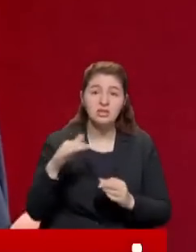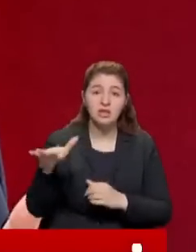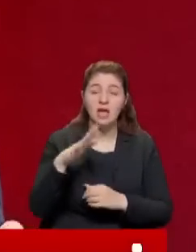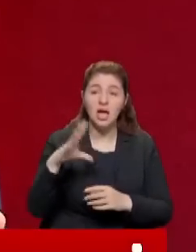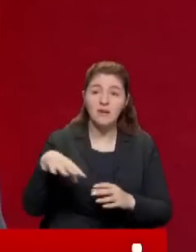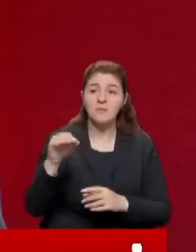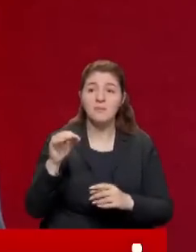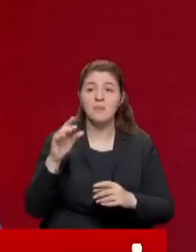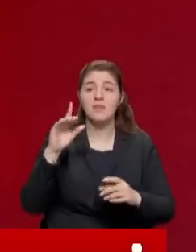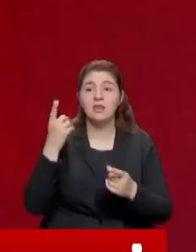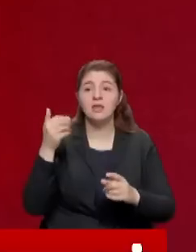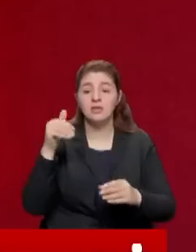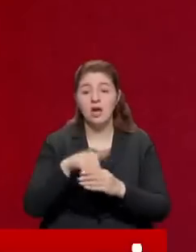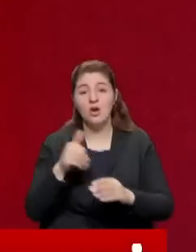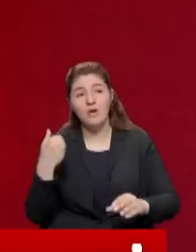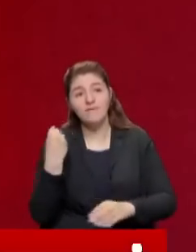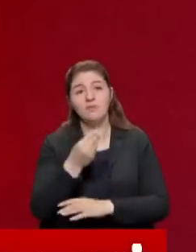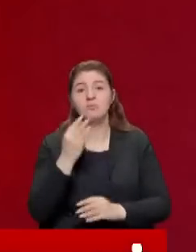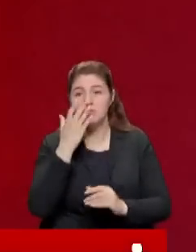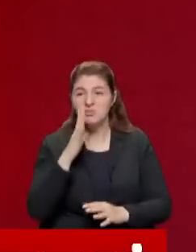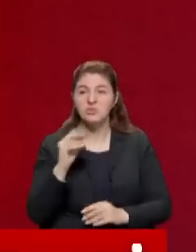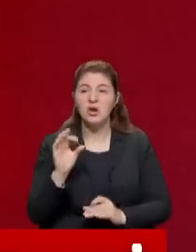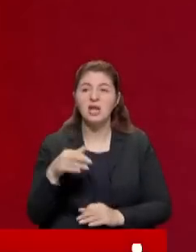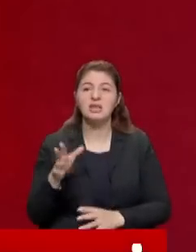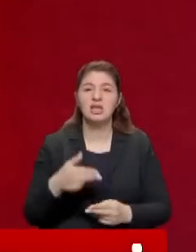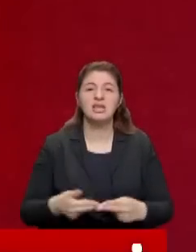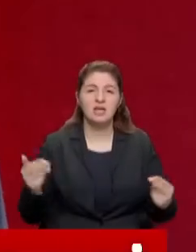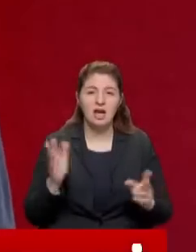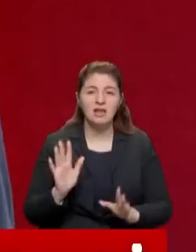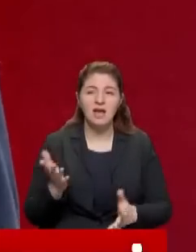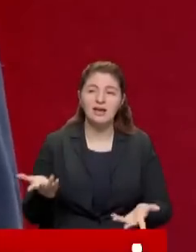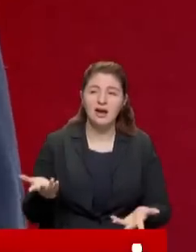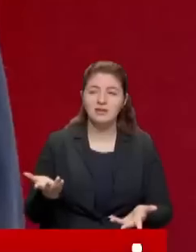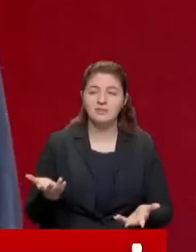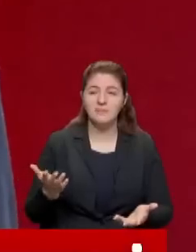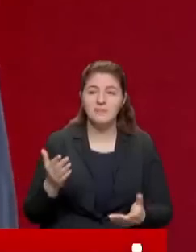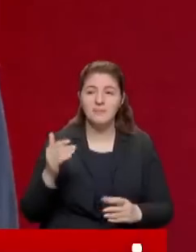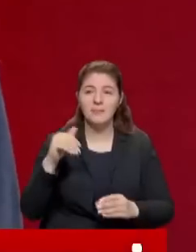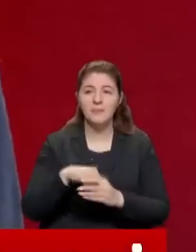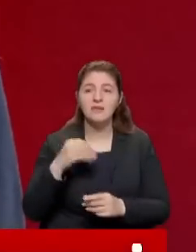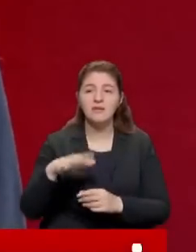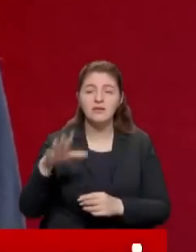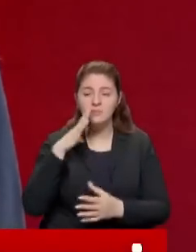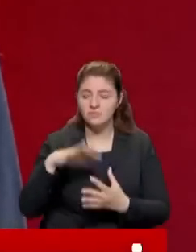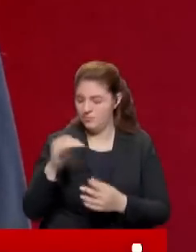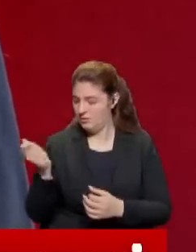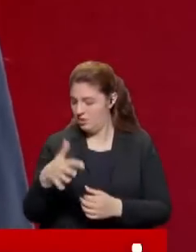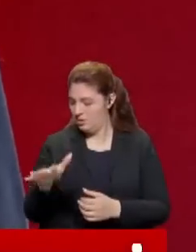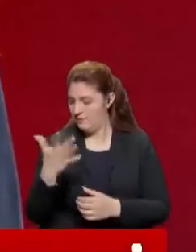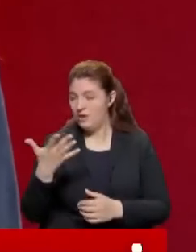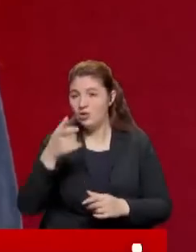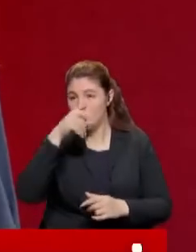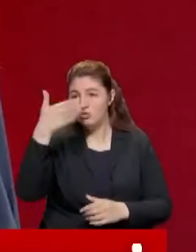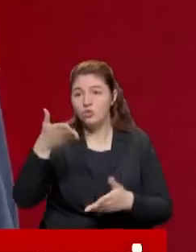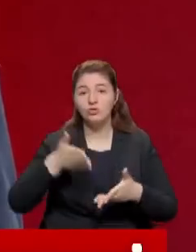hepsinin birden iktidara oy vereceğini falan beklemek çok da öyle değil hikayeler. Yani seçmen dediğimiz insanlar ya da yurt